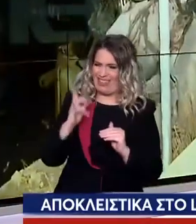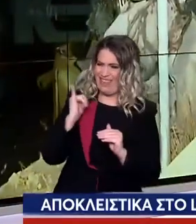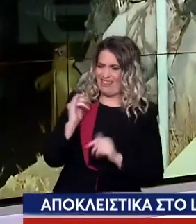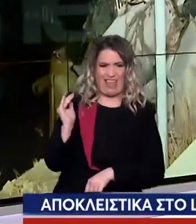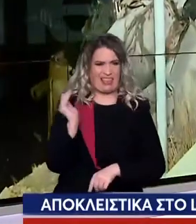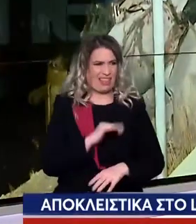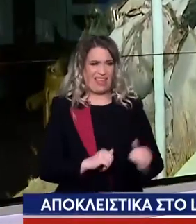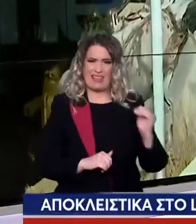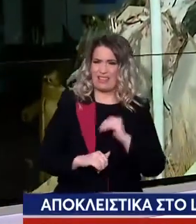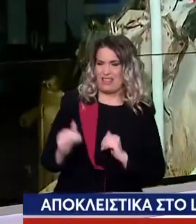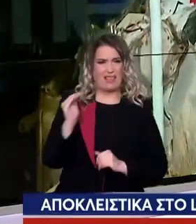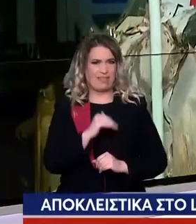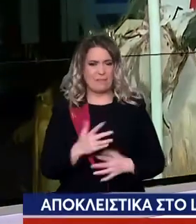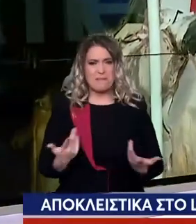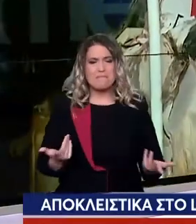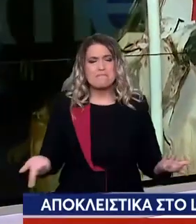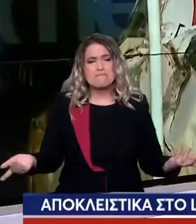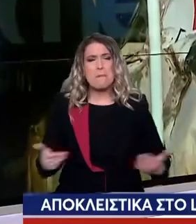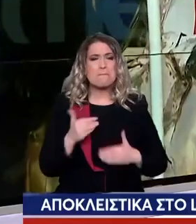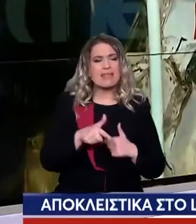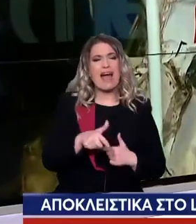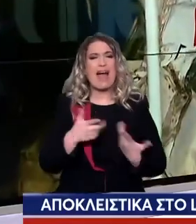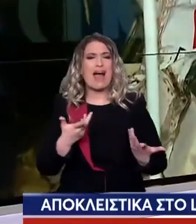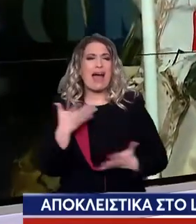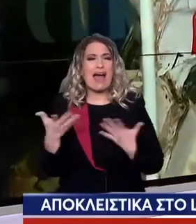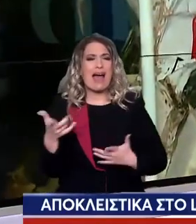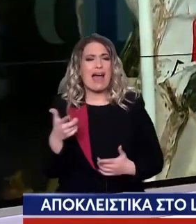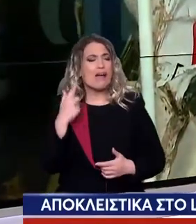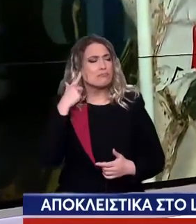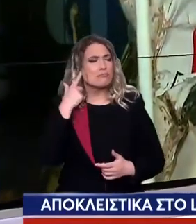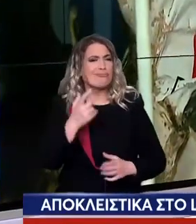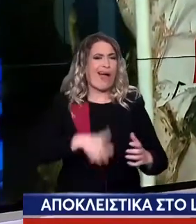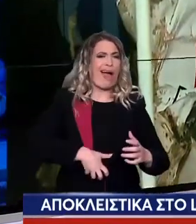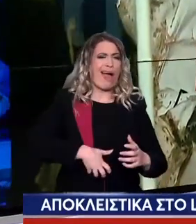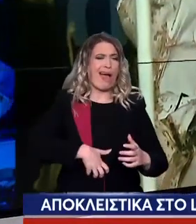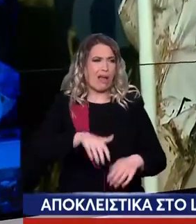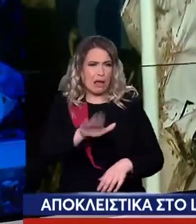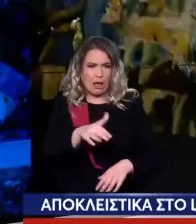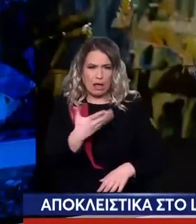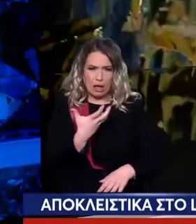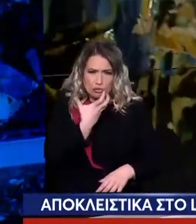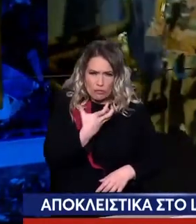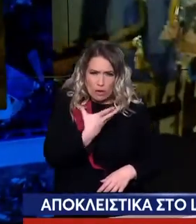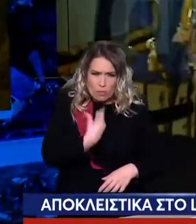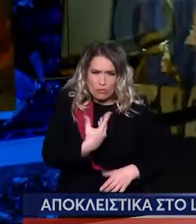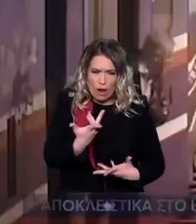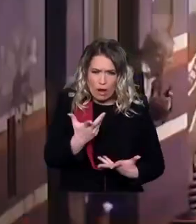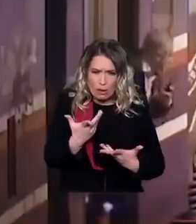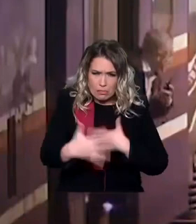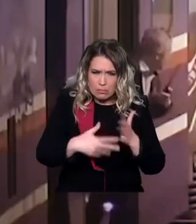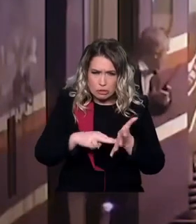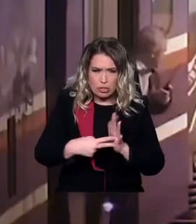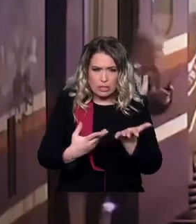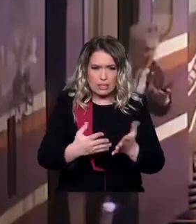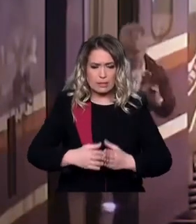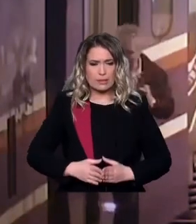σταματήστε μην κάνετε άλλο φασαρία θα σκοτωθεί κόσμος ελάτε να το δούμε να δούμε το βίντεο είσουν έτοιμη